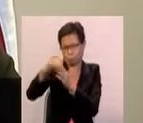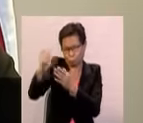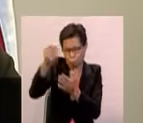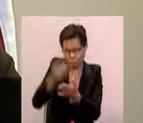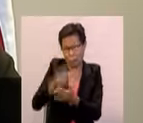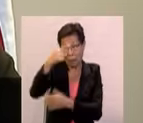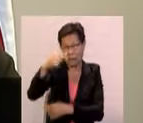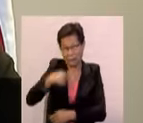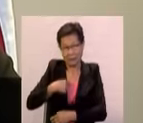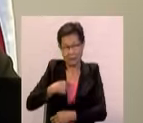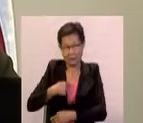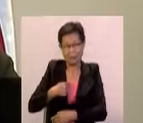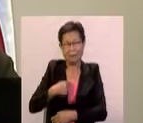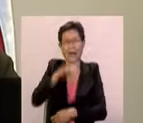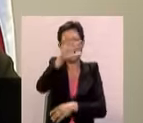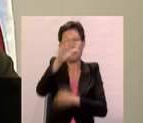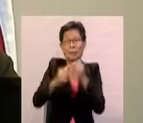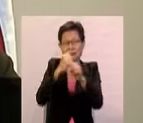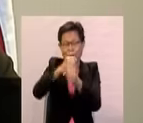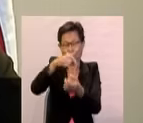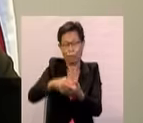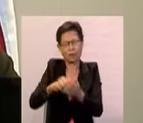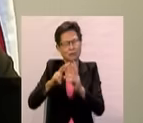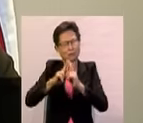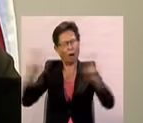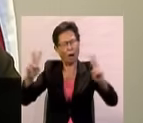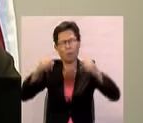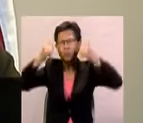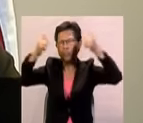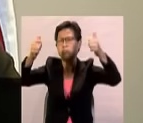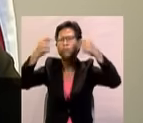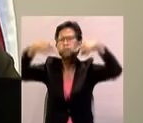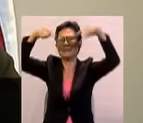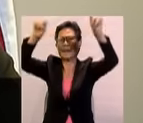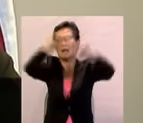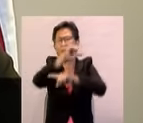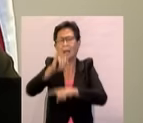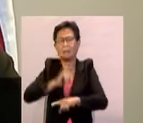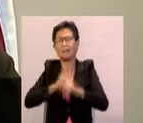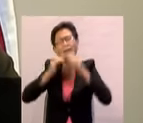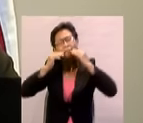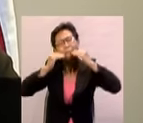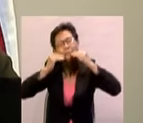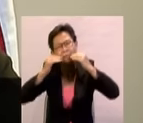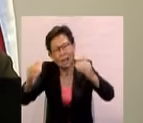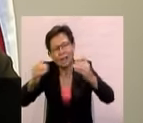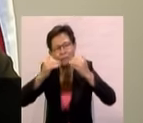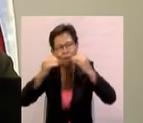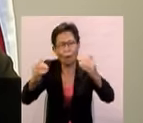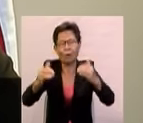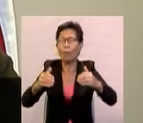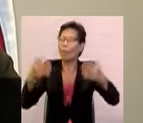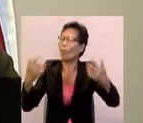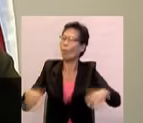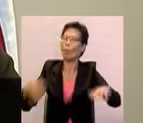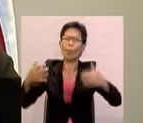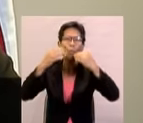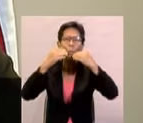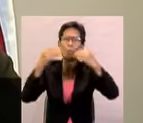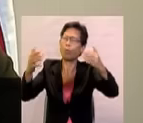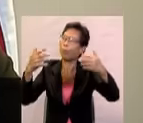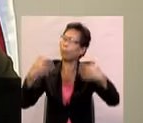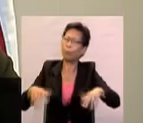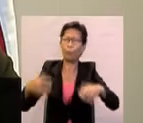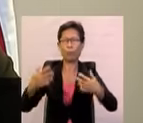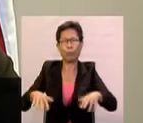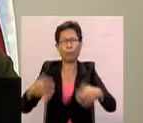saya 5 tahun ini cukup berjaya dan saya berterima kasih yang amat sangat kepada